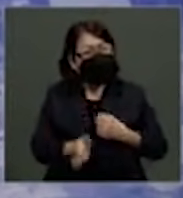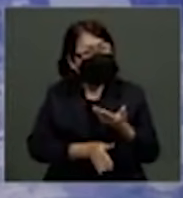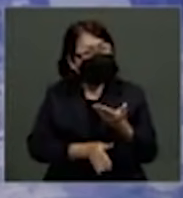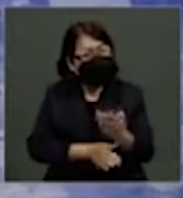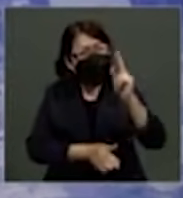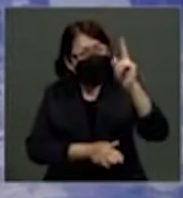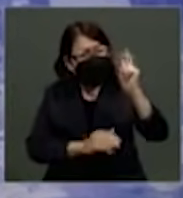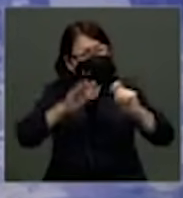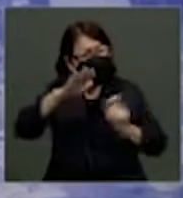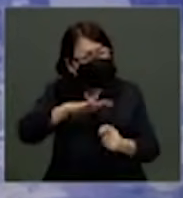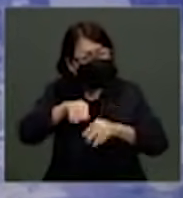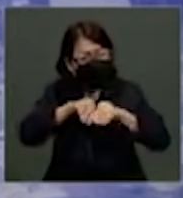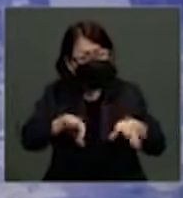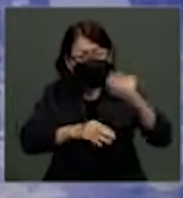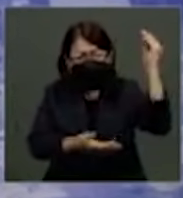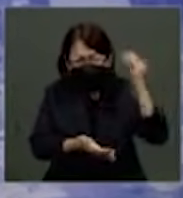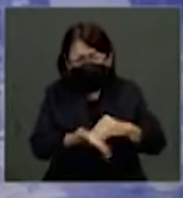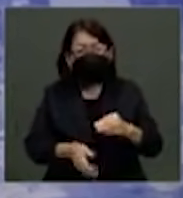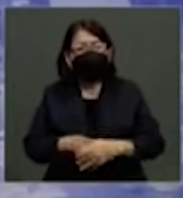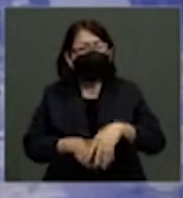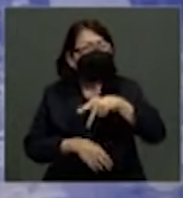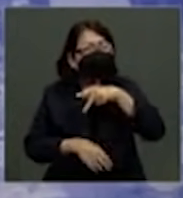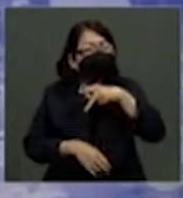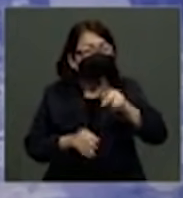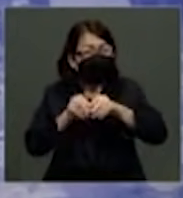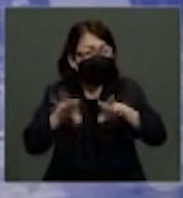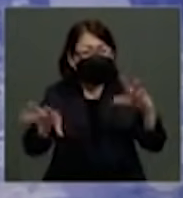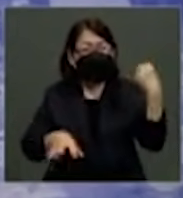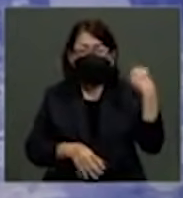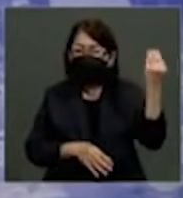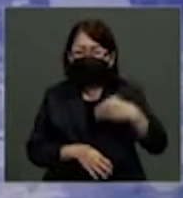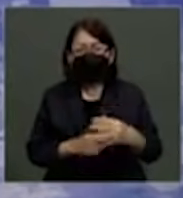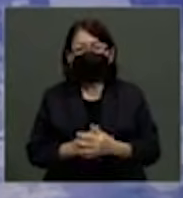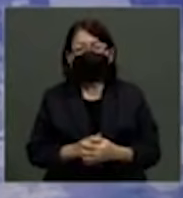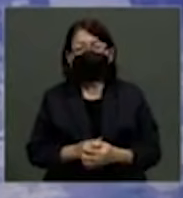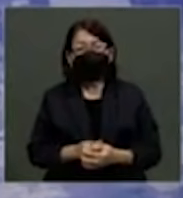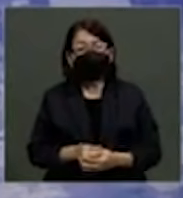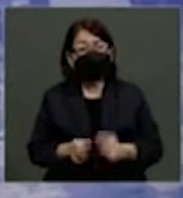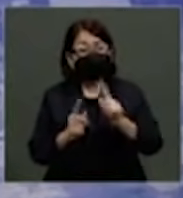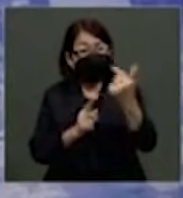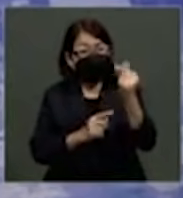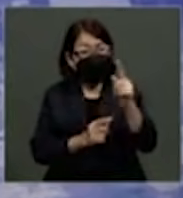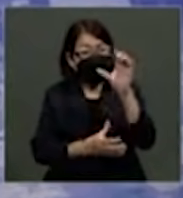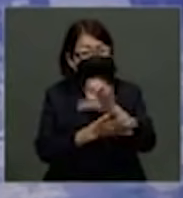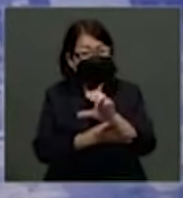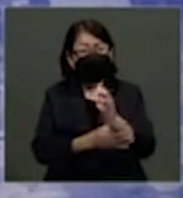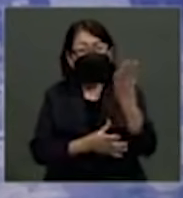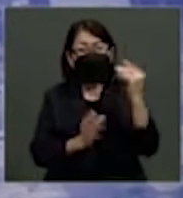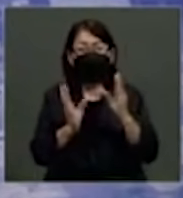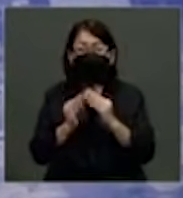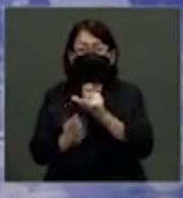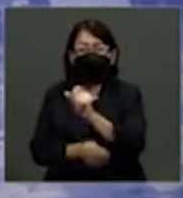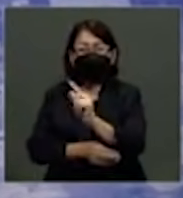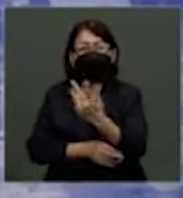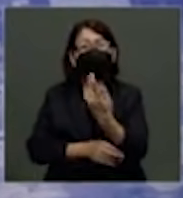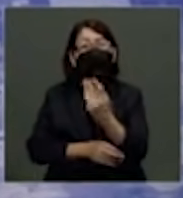ราช2548ขอความร่วมมือท่านด้วยนะครับว่าตอนนี้ข่าวลือข่าวเท็จข่าวอะไรทั้งหลายออกมามากจริงๆเพราะฉะ